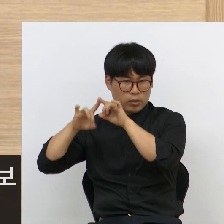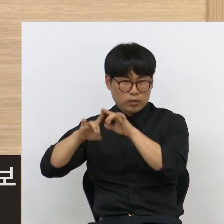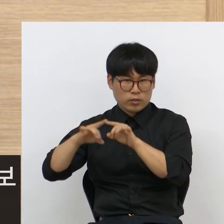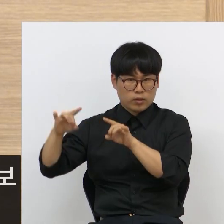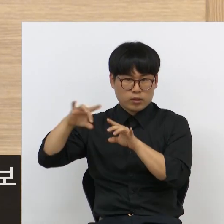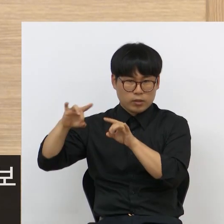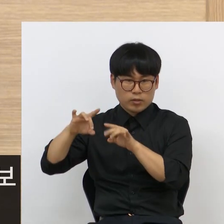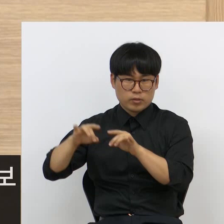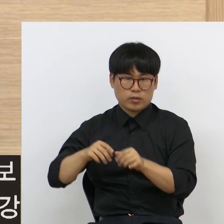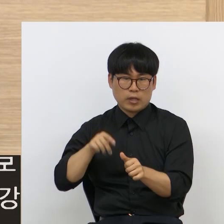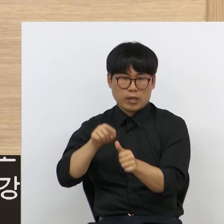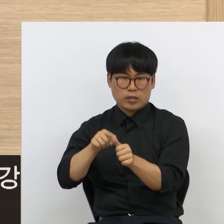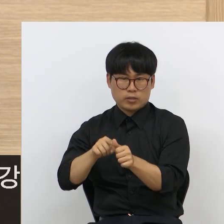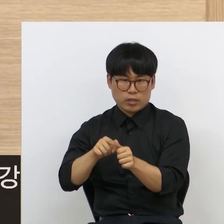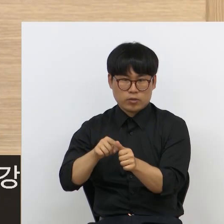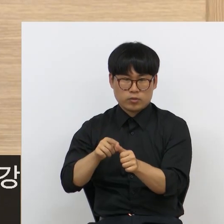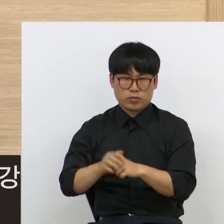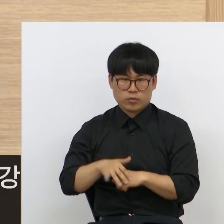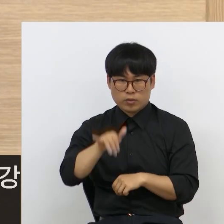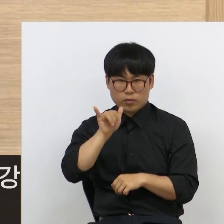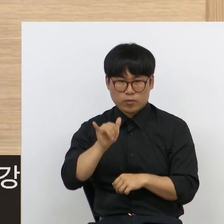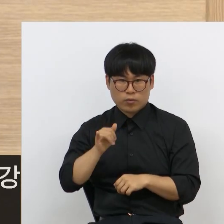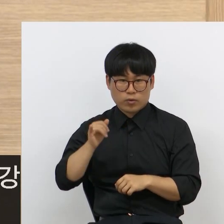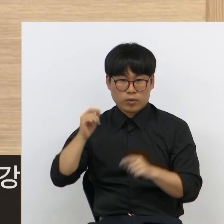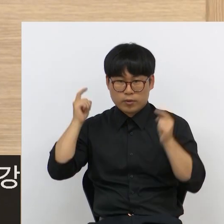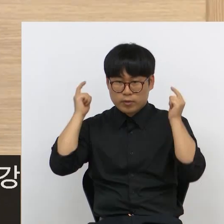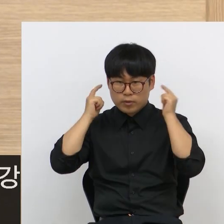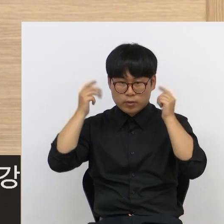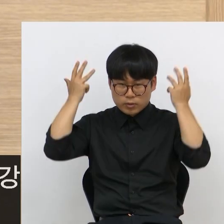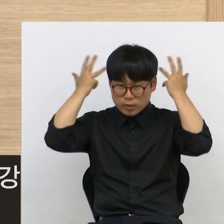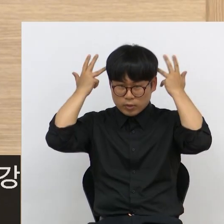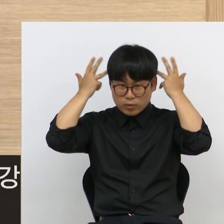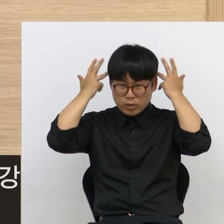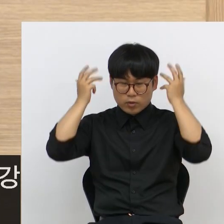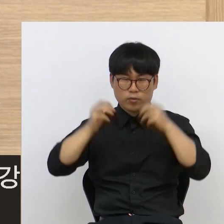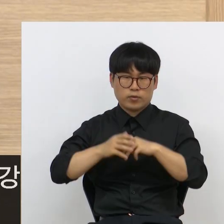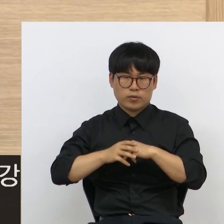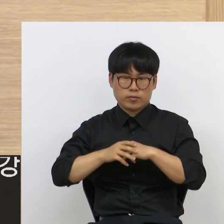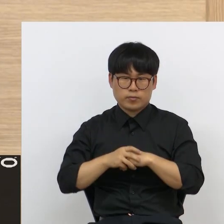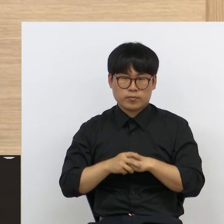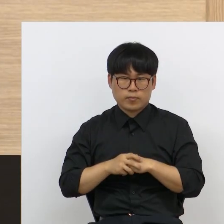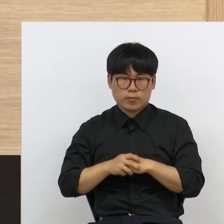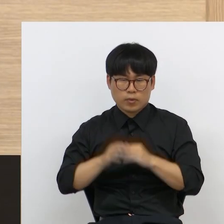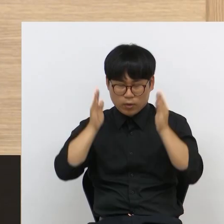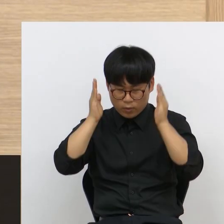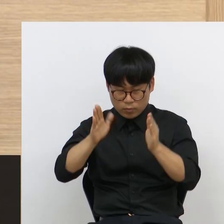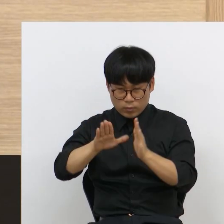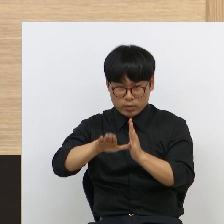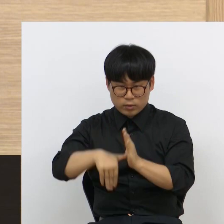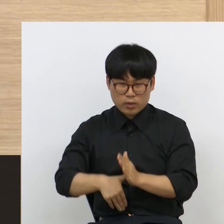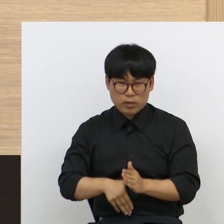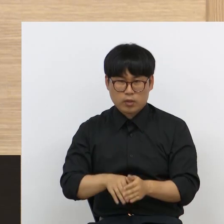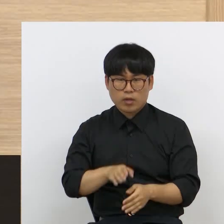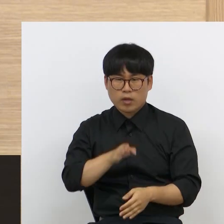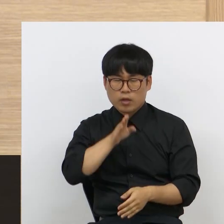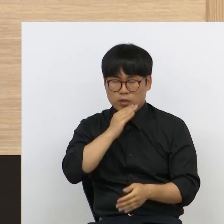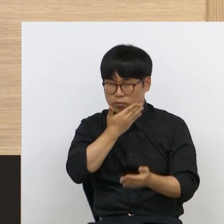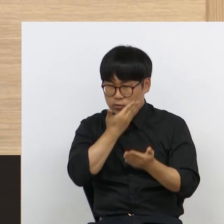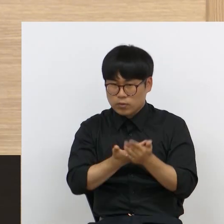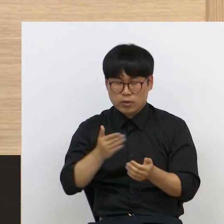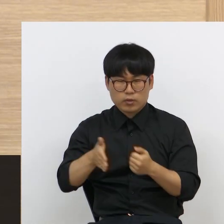양측 인공화호가 또 상당히 소음 속에서 청취력을 향상시키고 특히 공부를 하는 아이들한테는 굉장히 중요하기